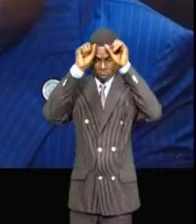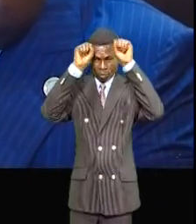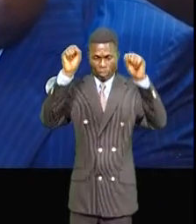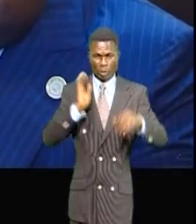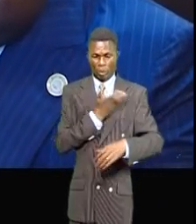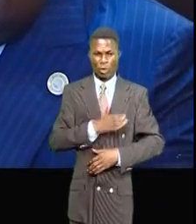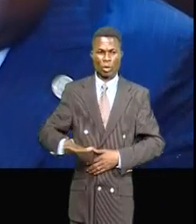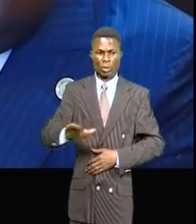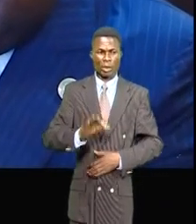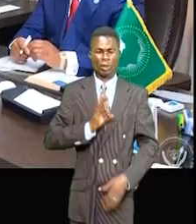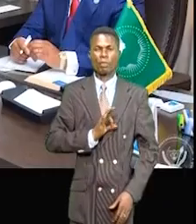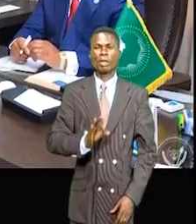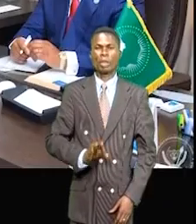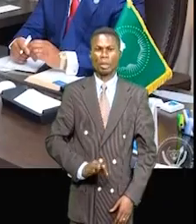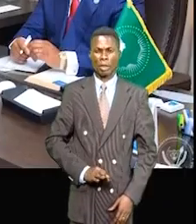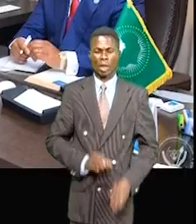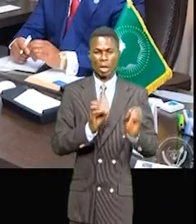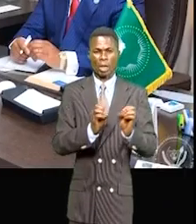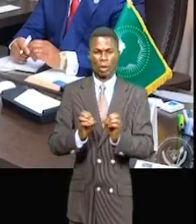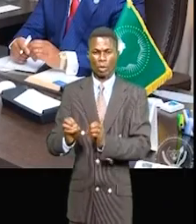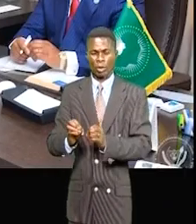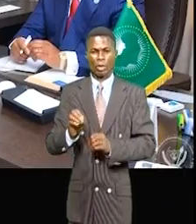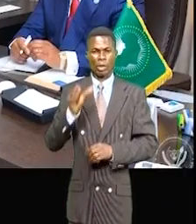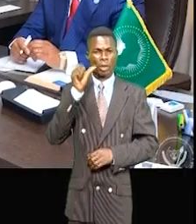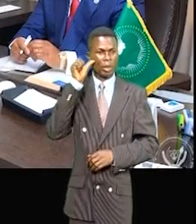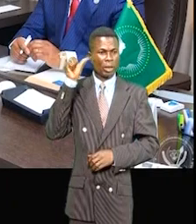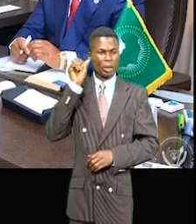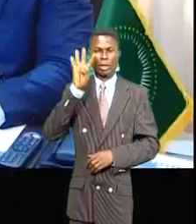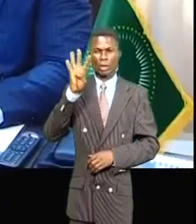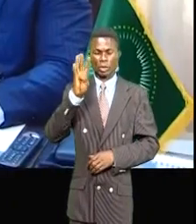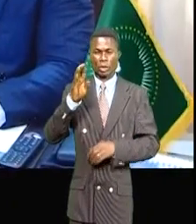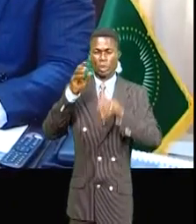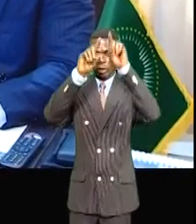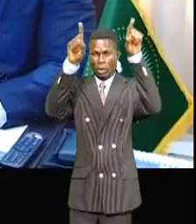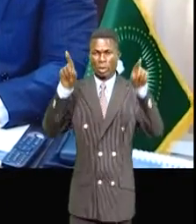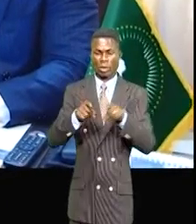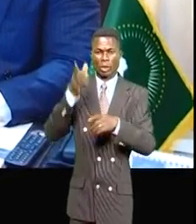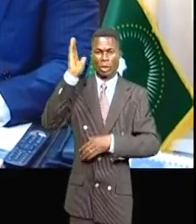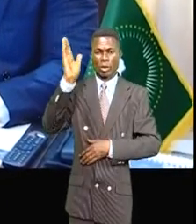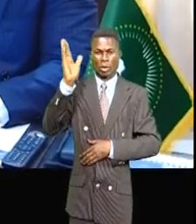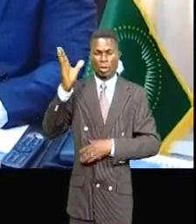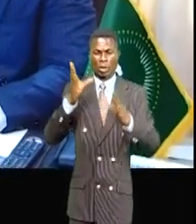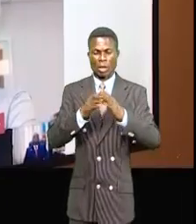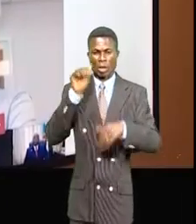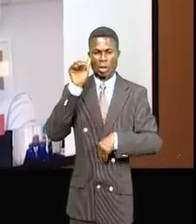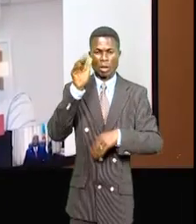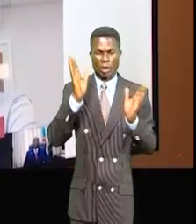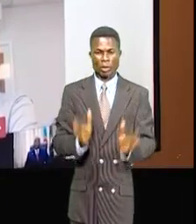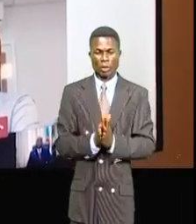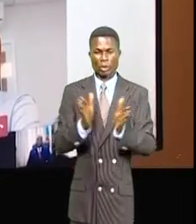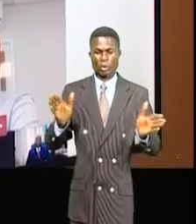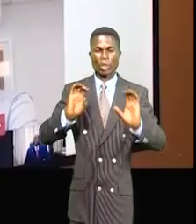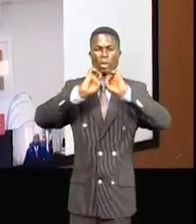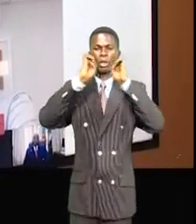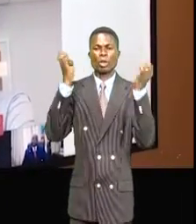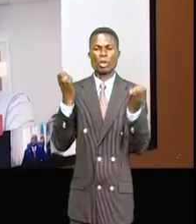la République Félix-Antoine Tshisekedi Tshilombo a eu ce jeudi par visioconférence avec le président directeur général de la firme